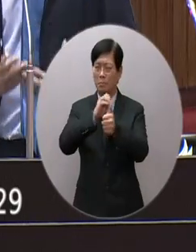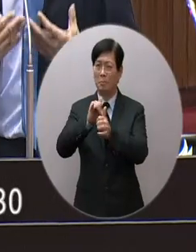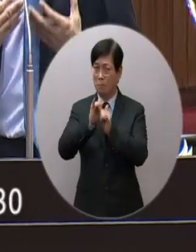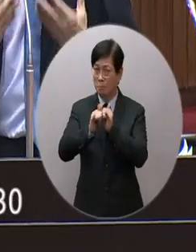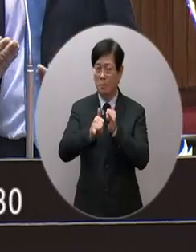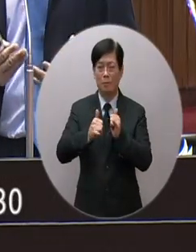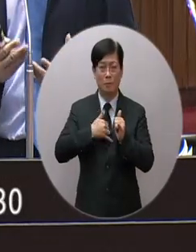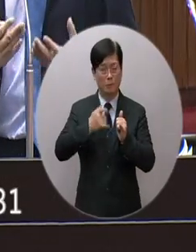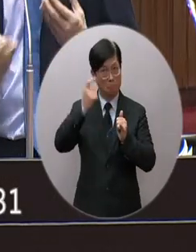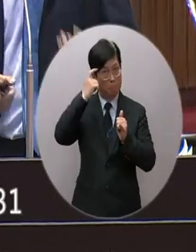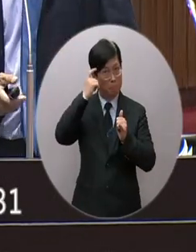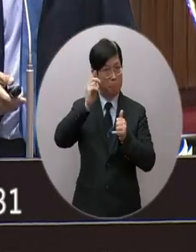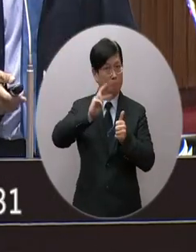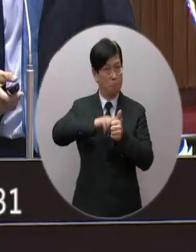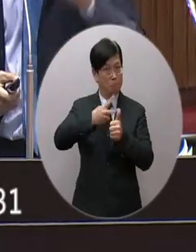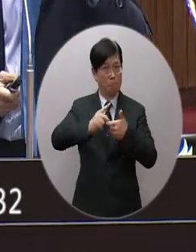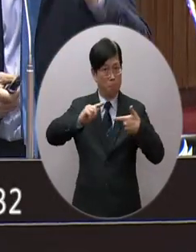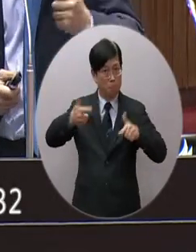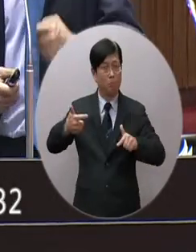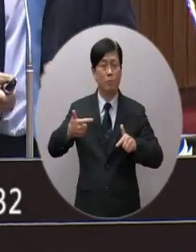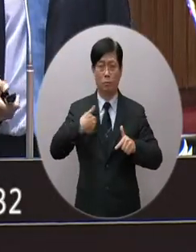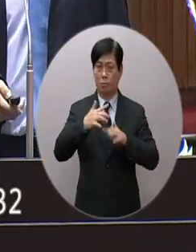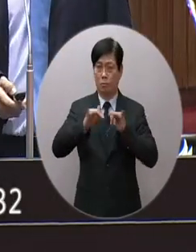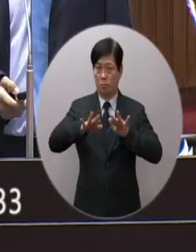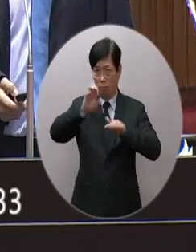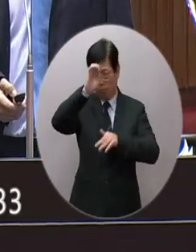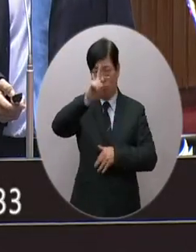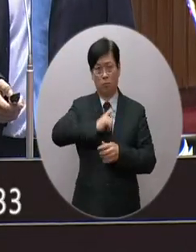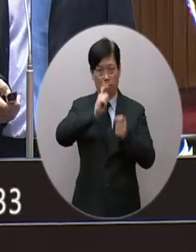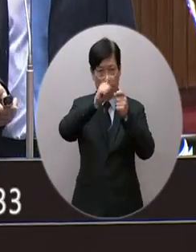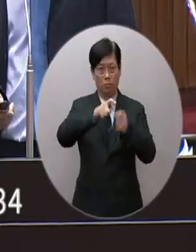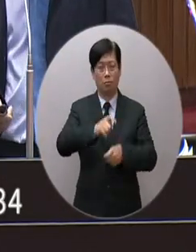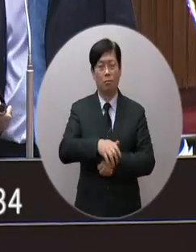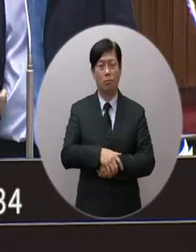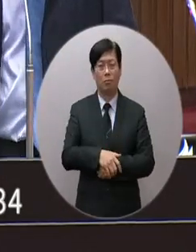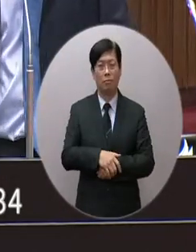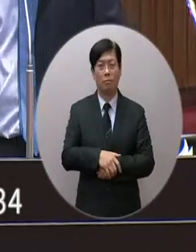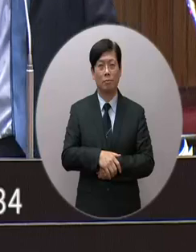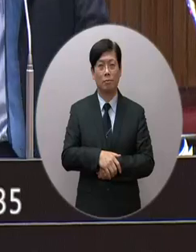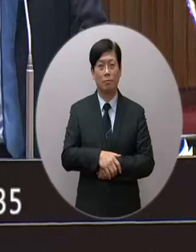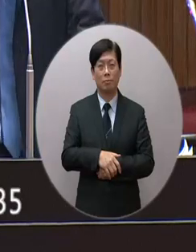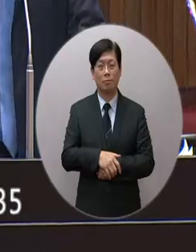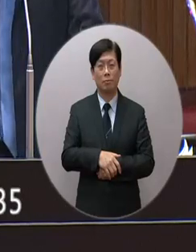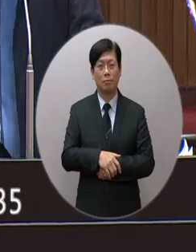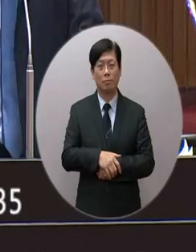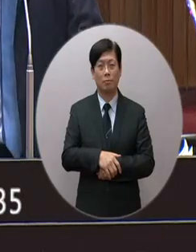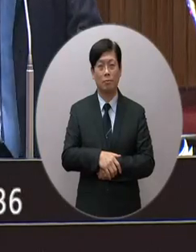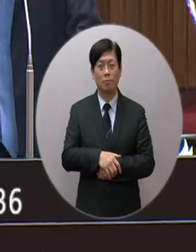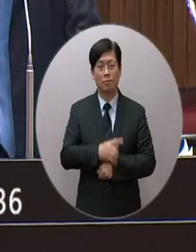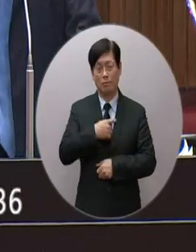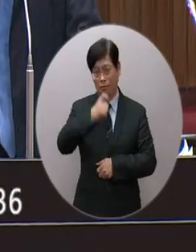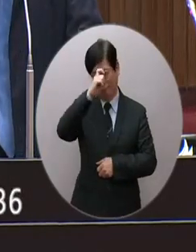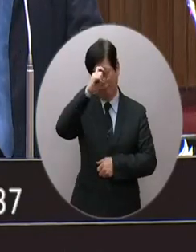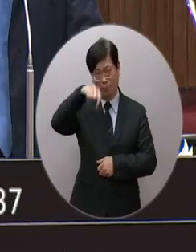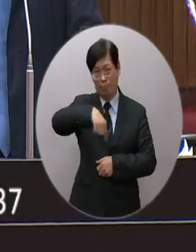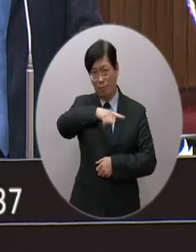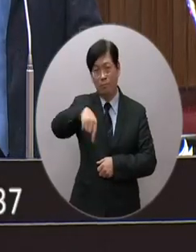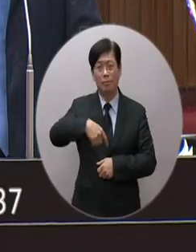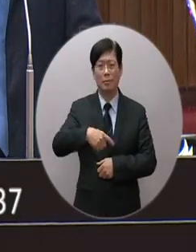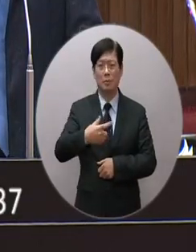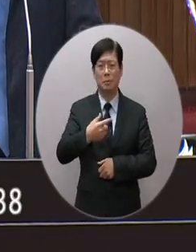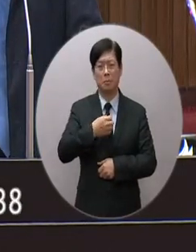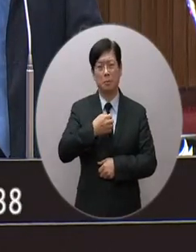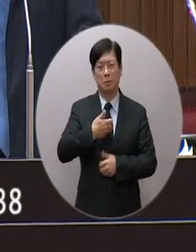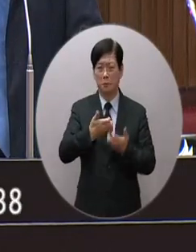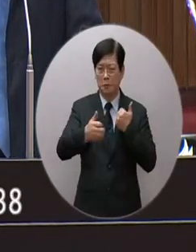无同的看法甲做法，这是咱民主党的理想，好，所以愿望大家，好，无分党